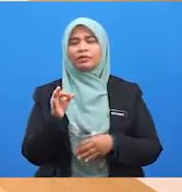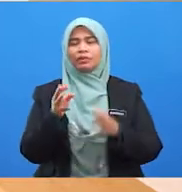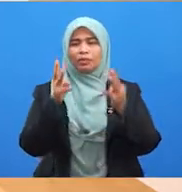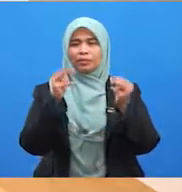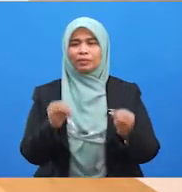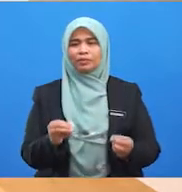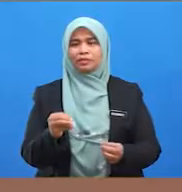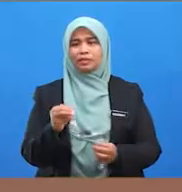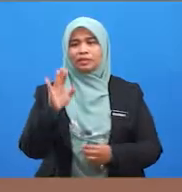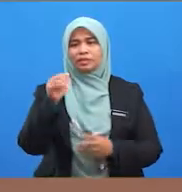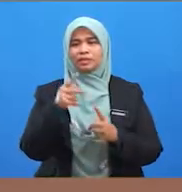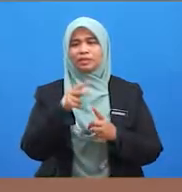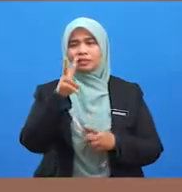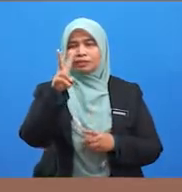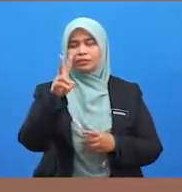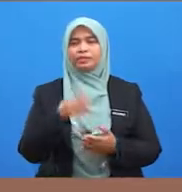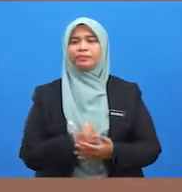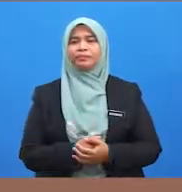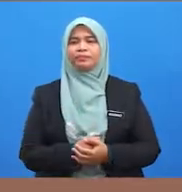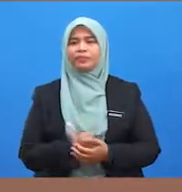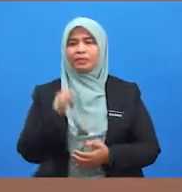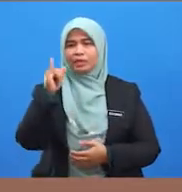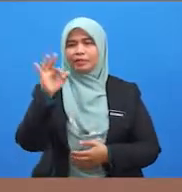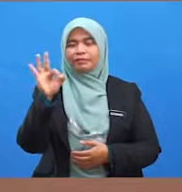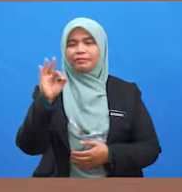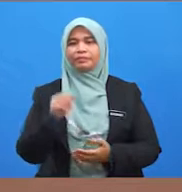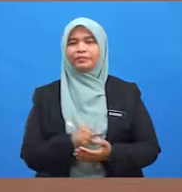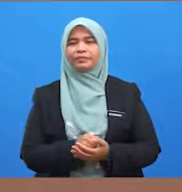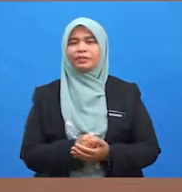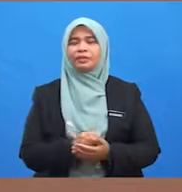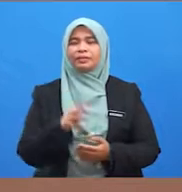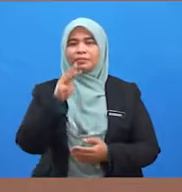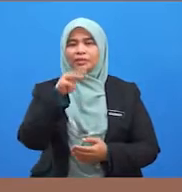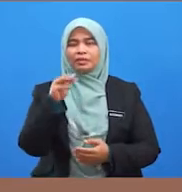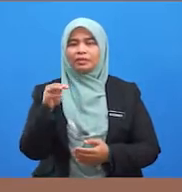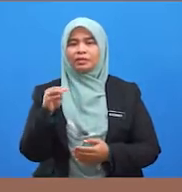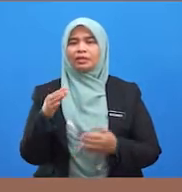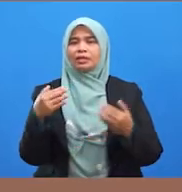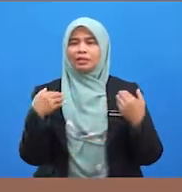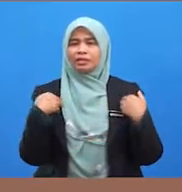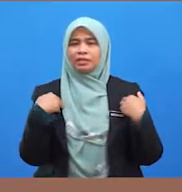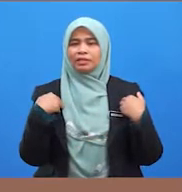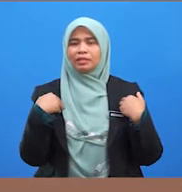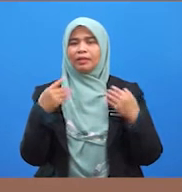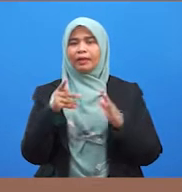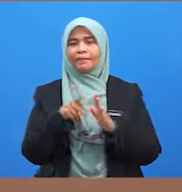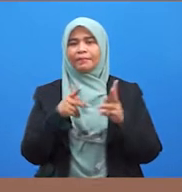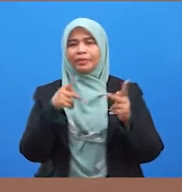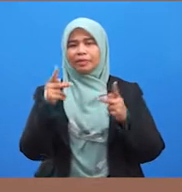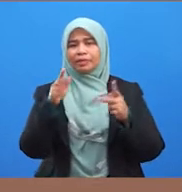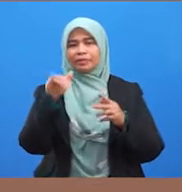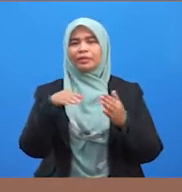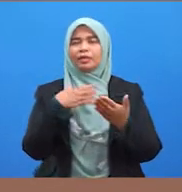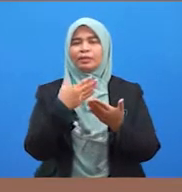kedua, iaitu infrastruktur. Murid-murid, kewujudan jaringan pengangkutan